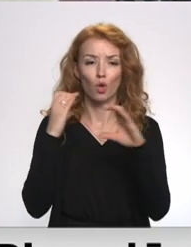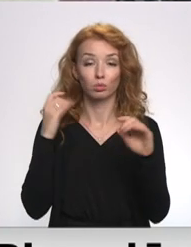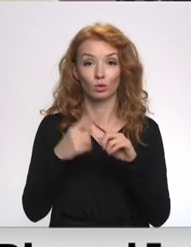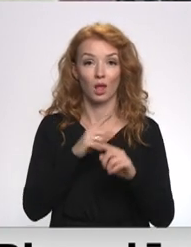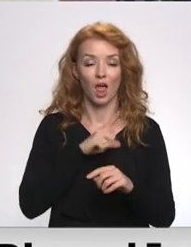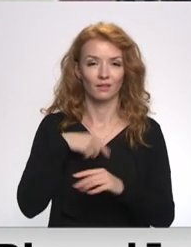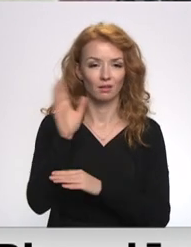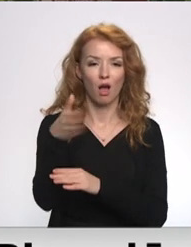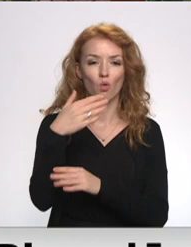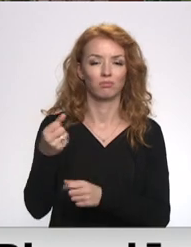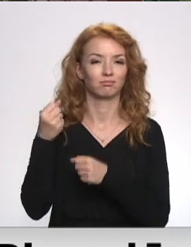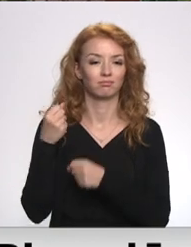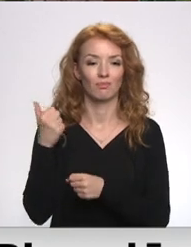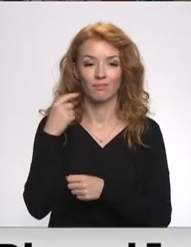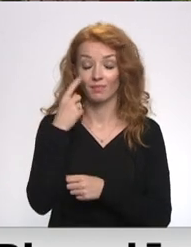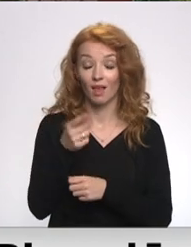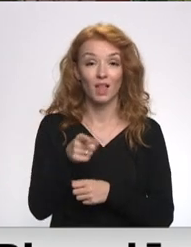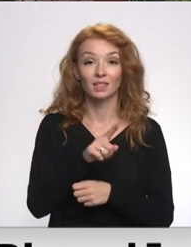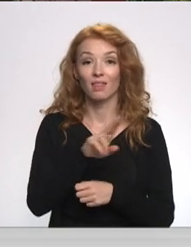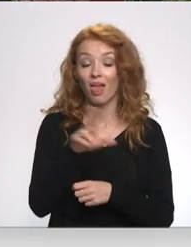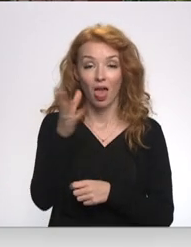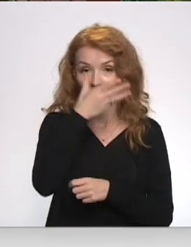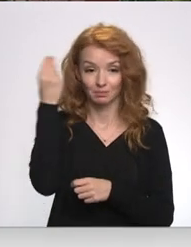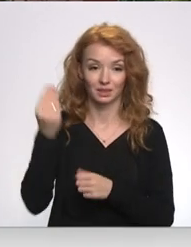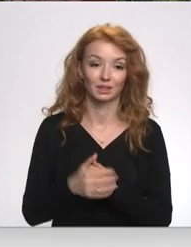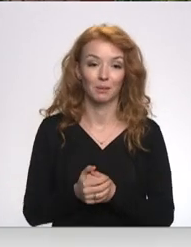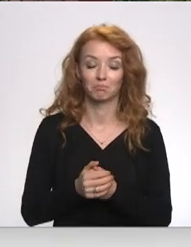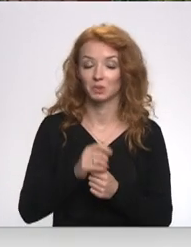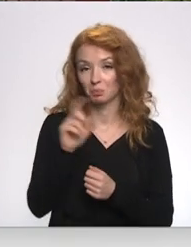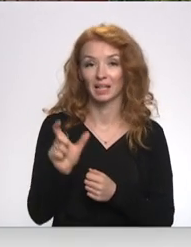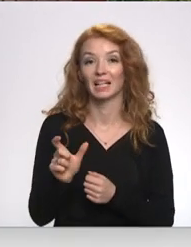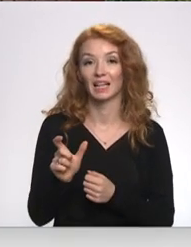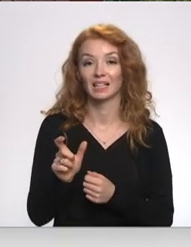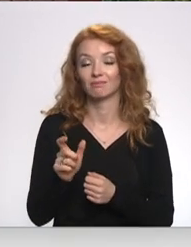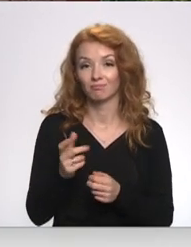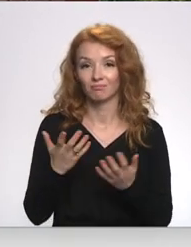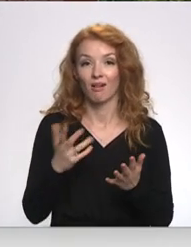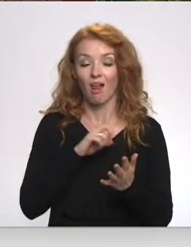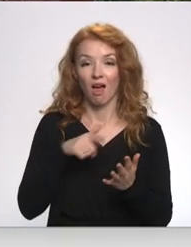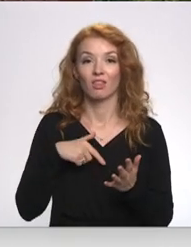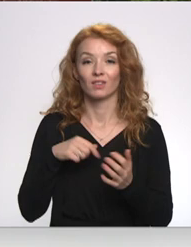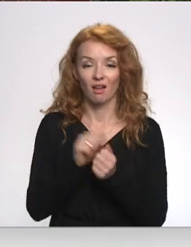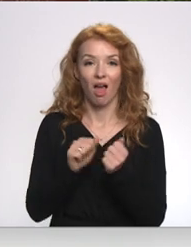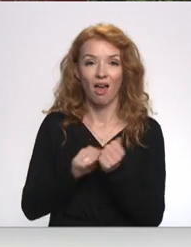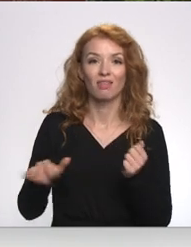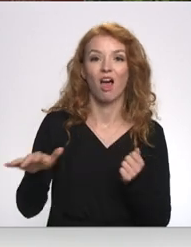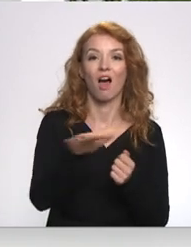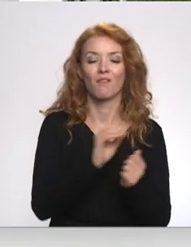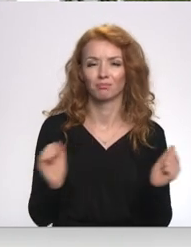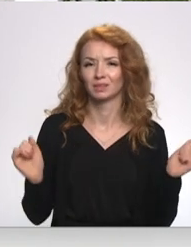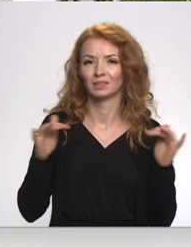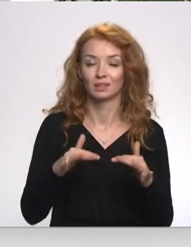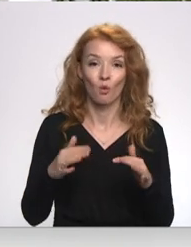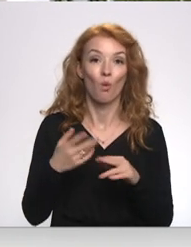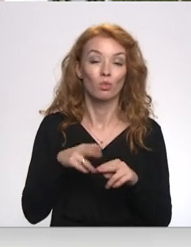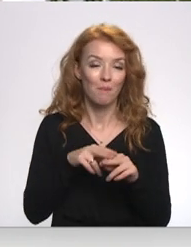Latvijas karogiem rokās. Absolūti neaizmirstams. Mirklis vai ne, tādā Latvijas ainavā visiem būt kopā, varbūt arī